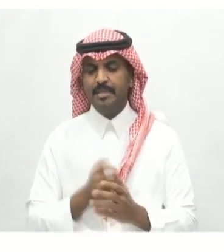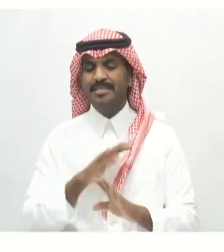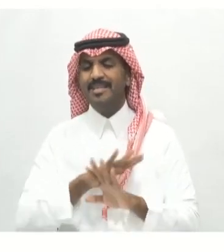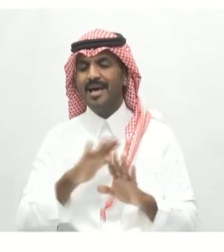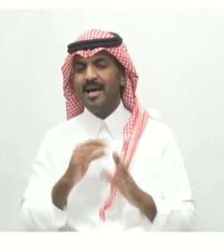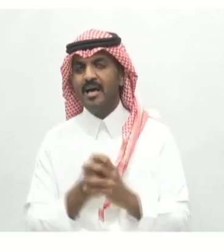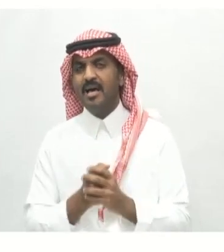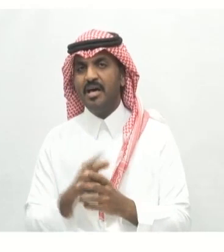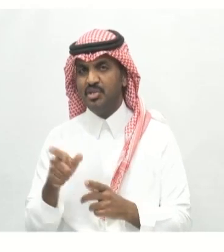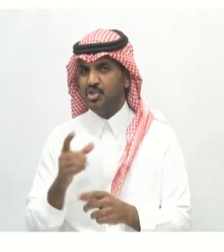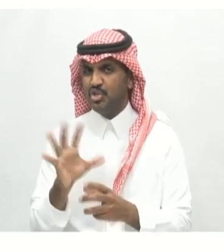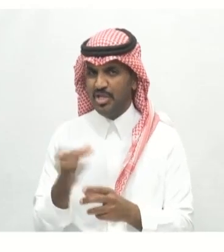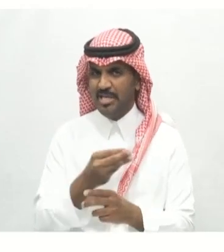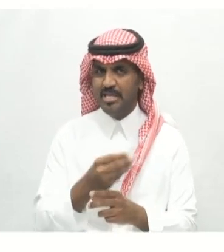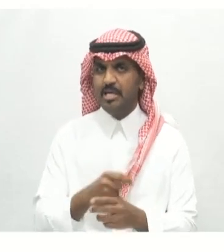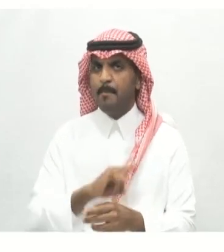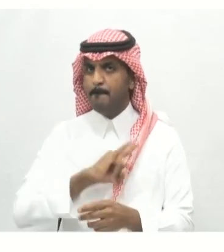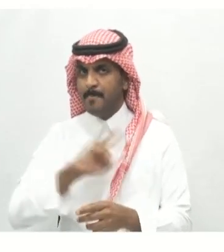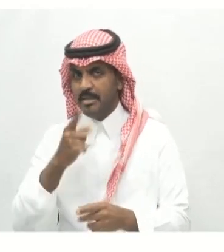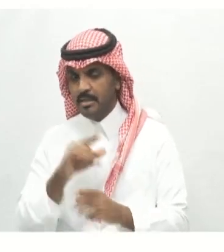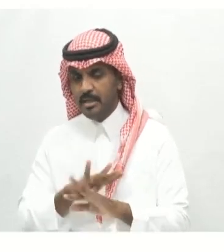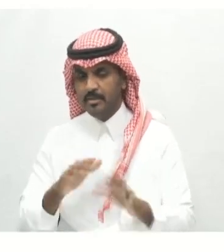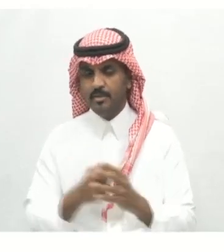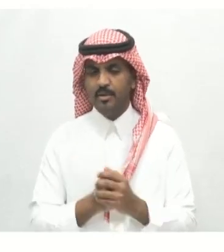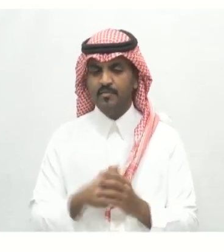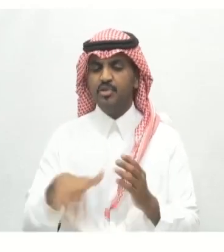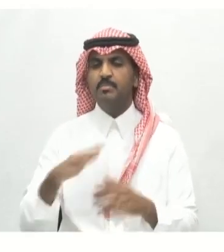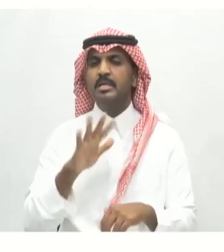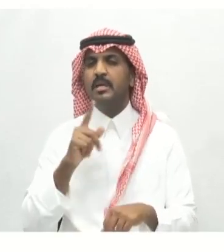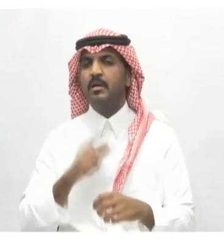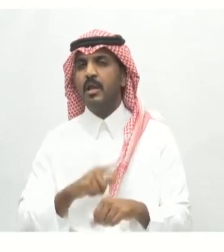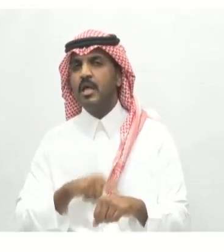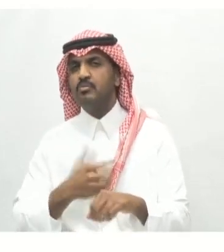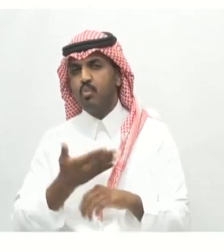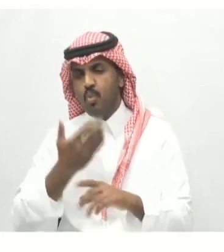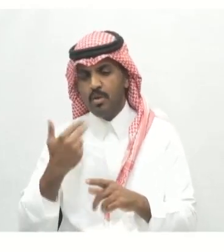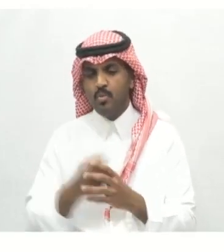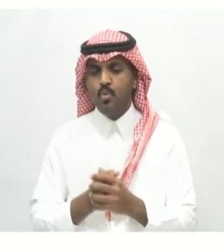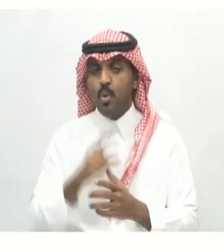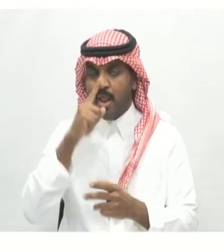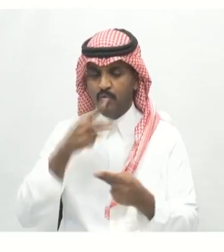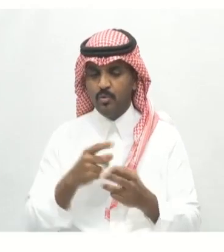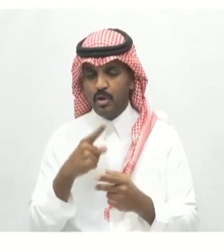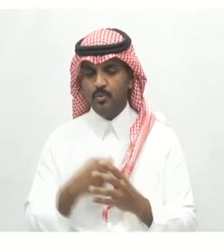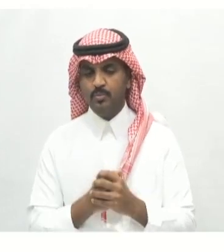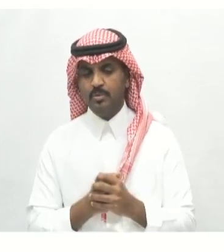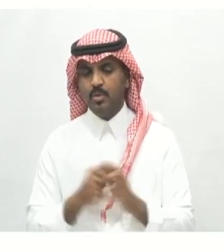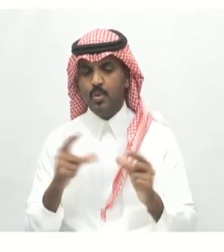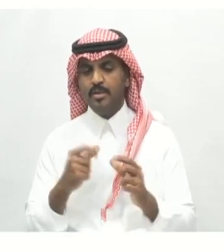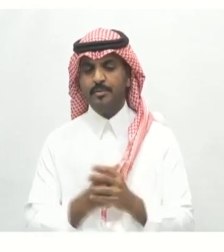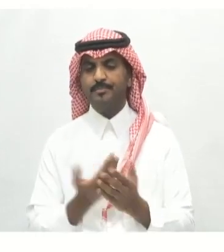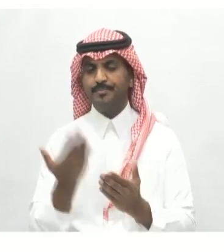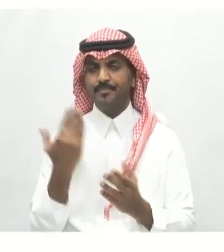بالانتهاء عن المنهي عنه في جميع الازمنه وعلى الفور يدل على ذلك الادله